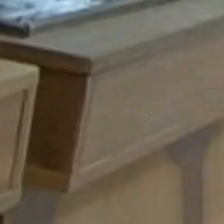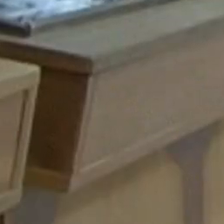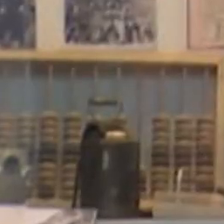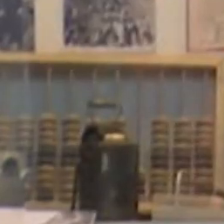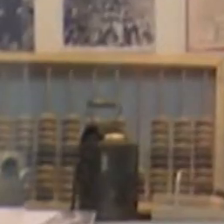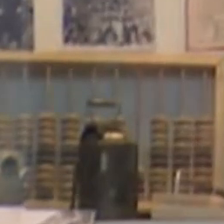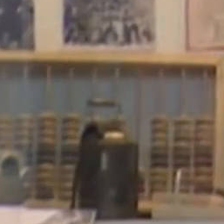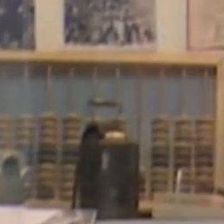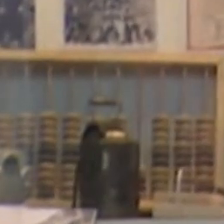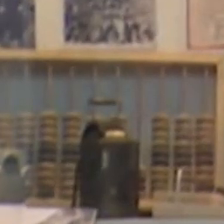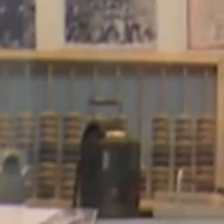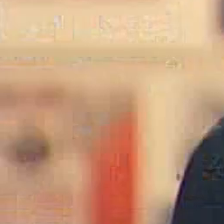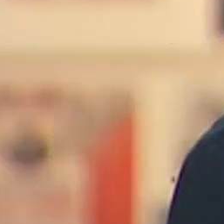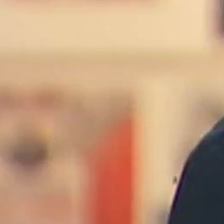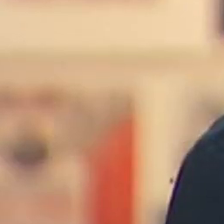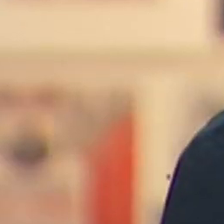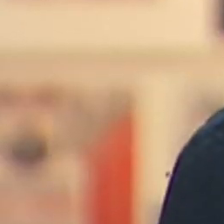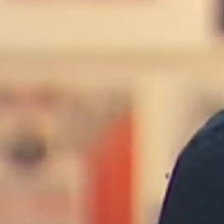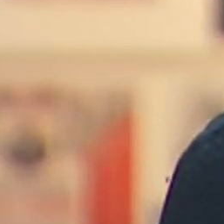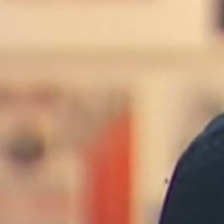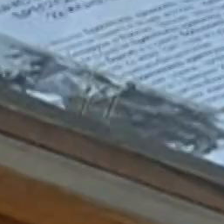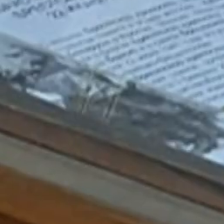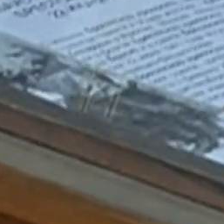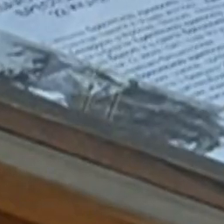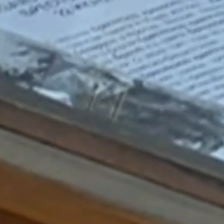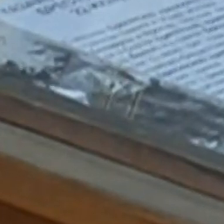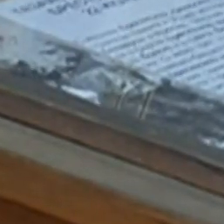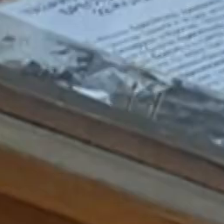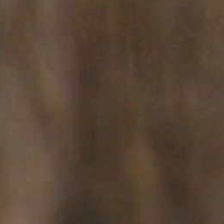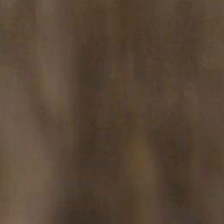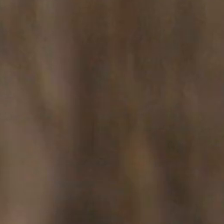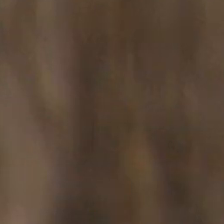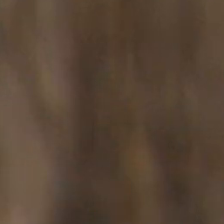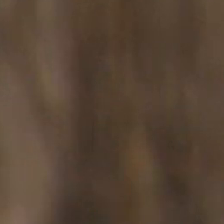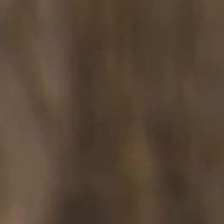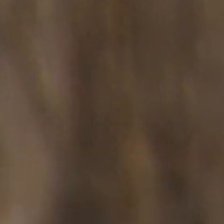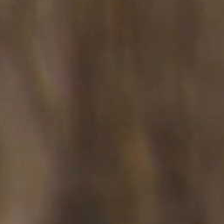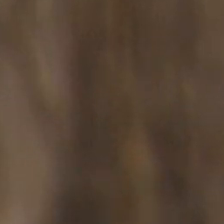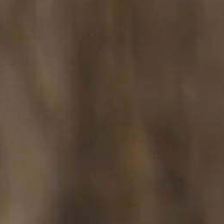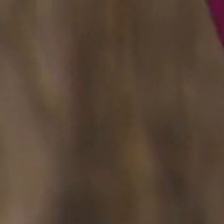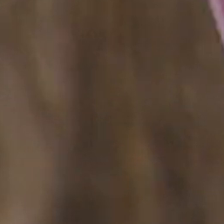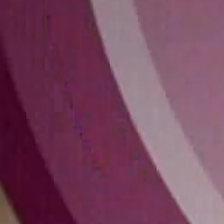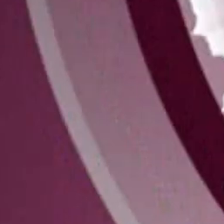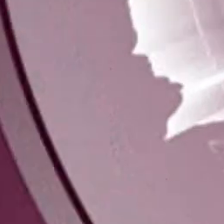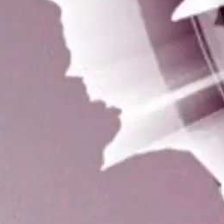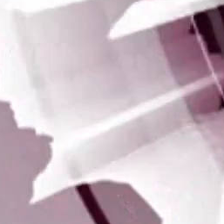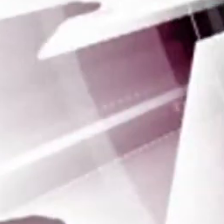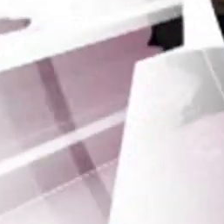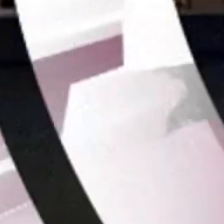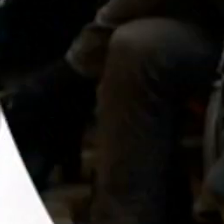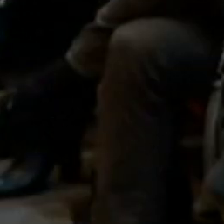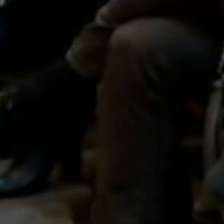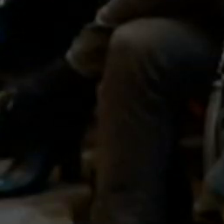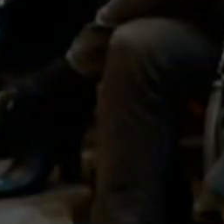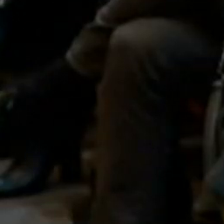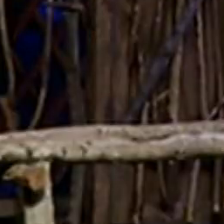Внучка генерала Панфилова рассказала историю своего деда. Подробности жизни великого героя в материале Дениса Зинцова.